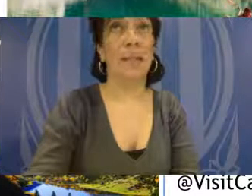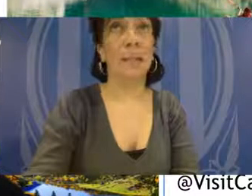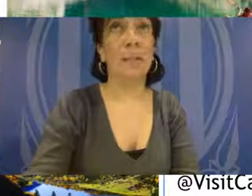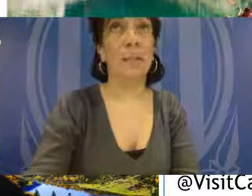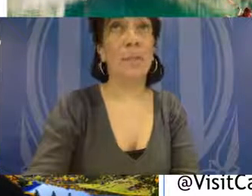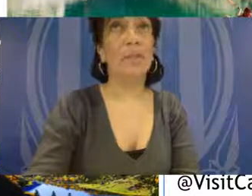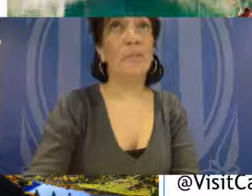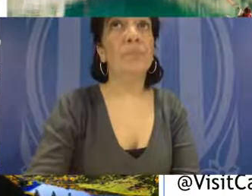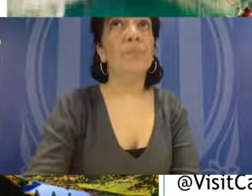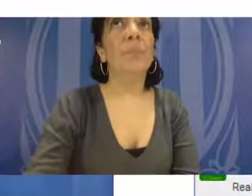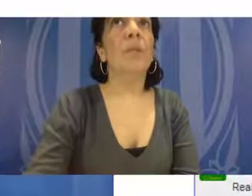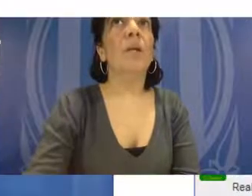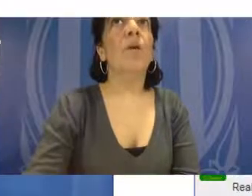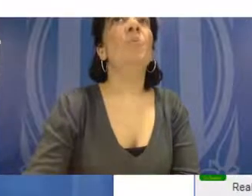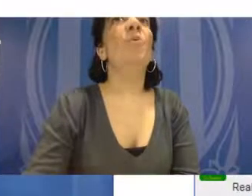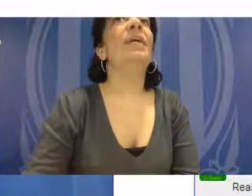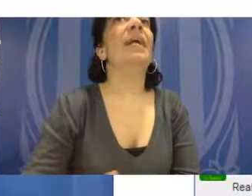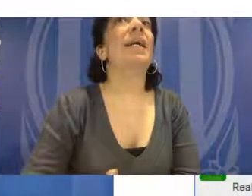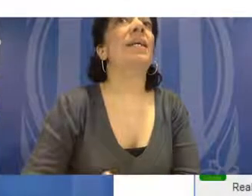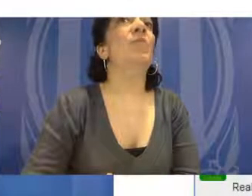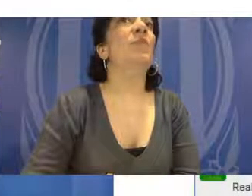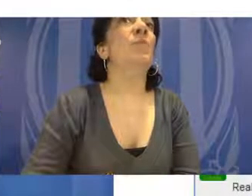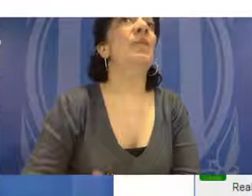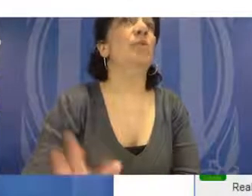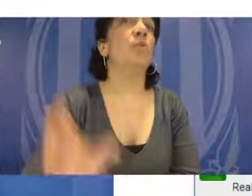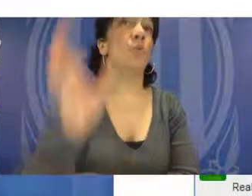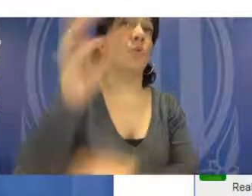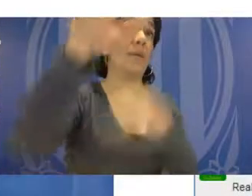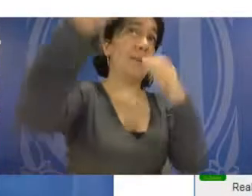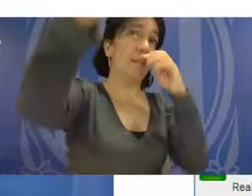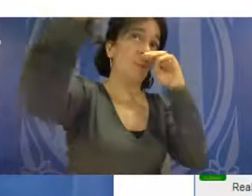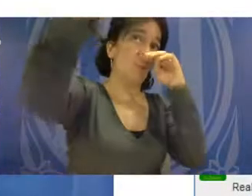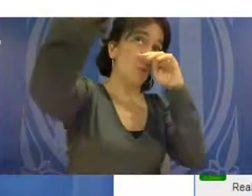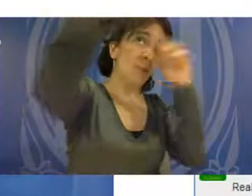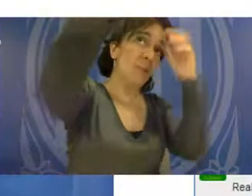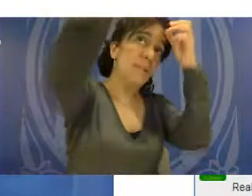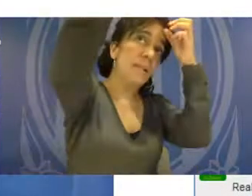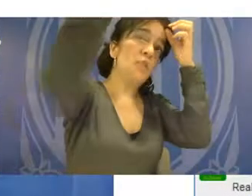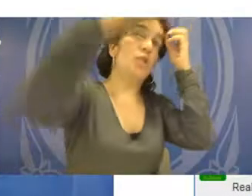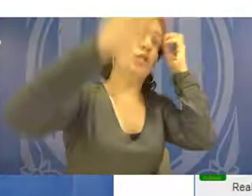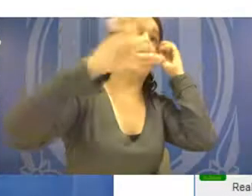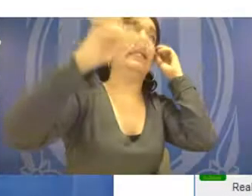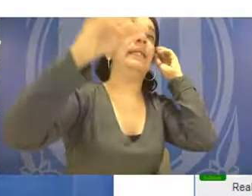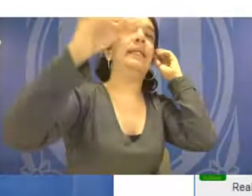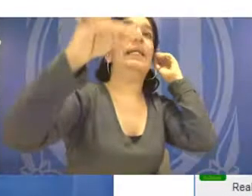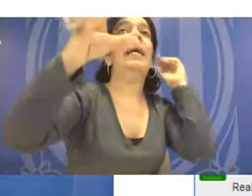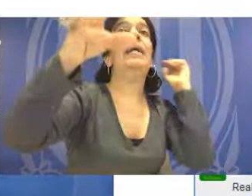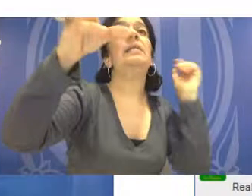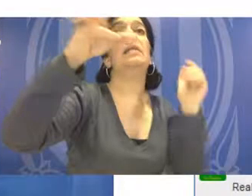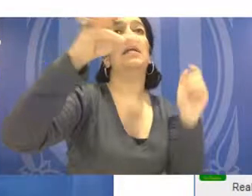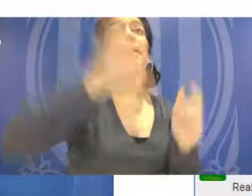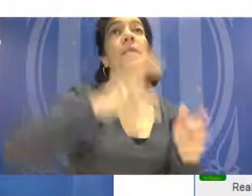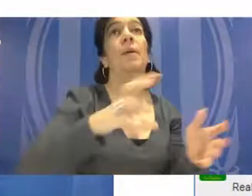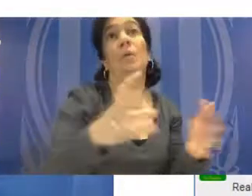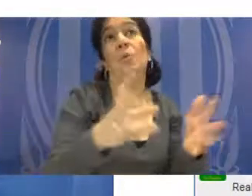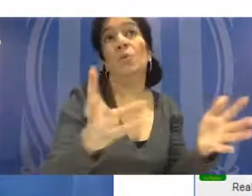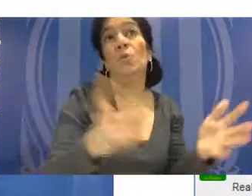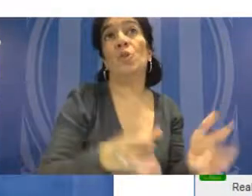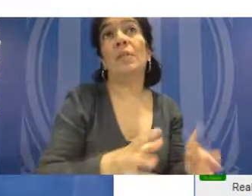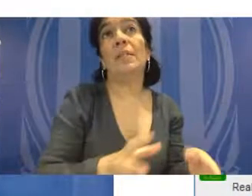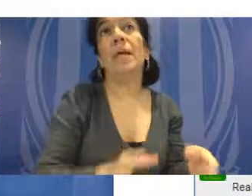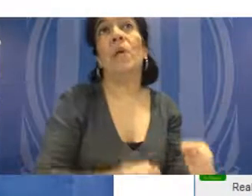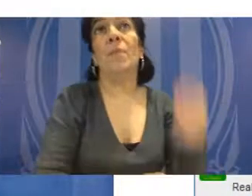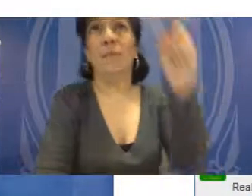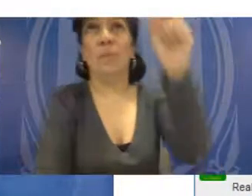qualitat. Com publicar Catalunya Experience? Us ho comentava i també us poso exemples doncs, d'entitats, de